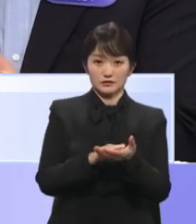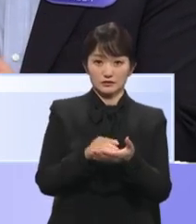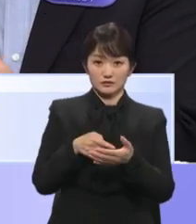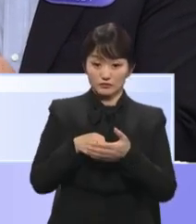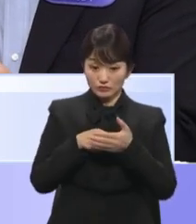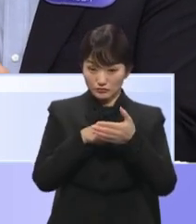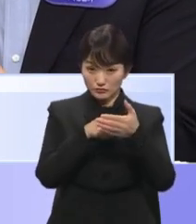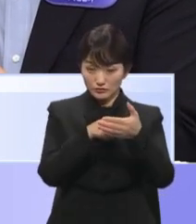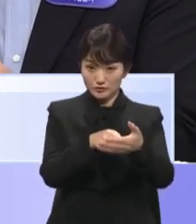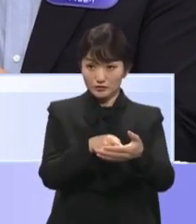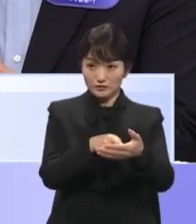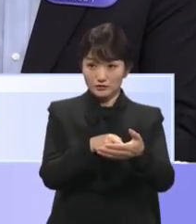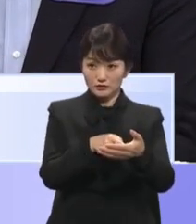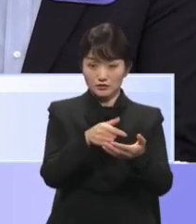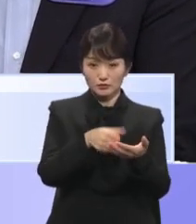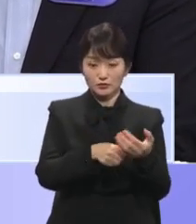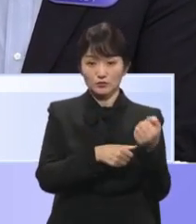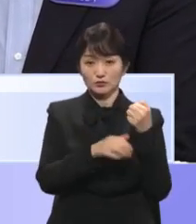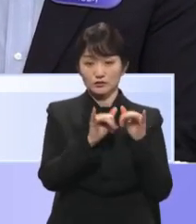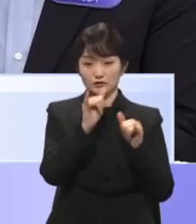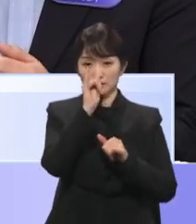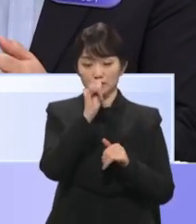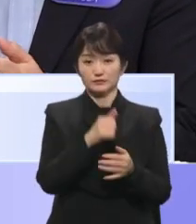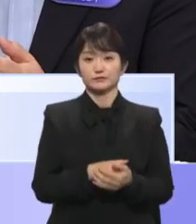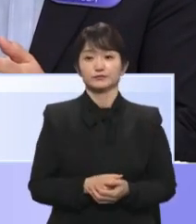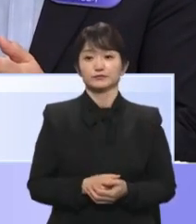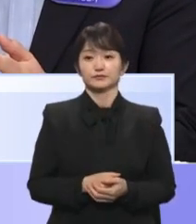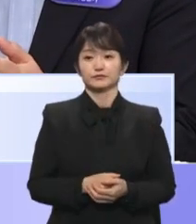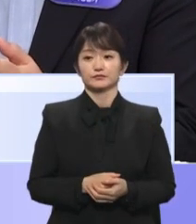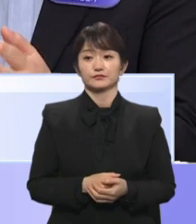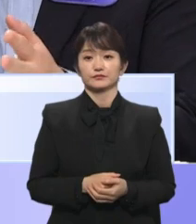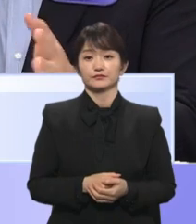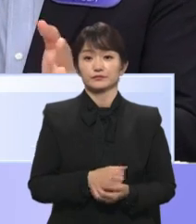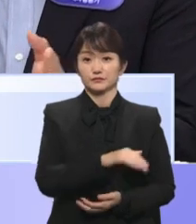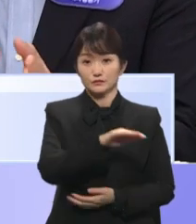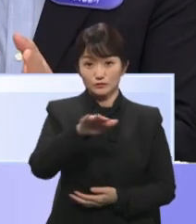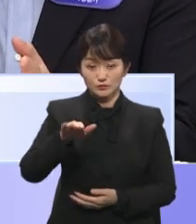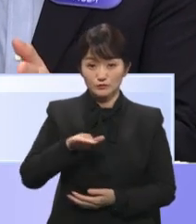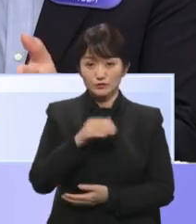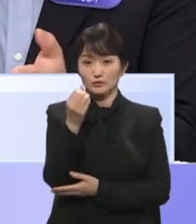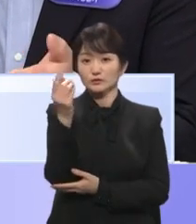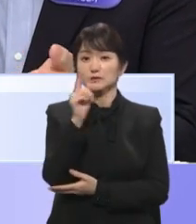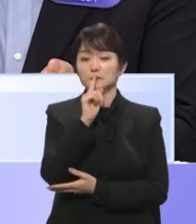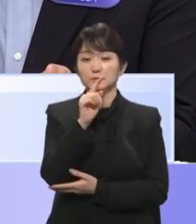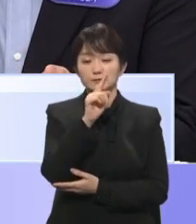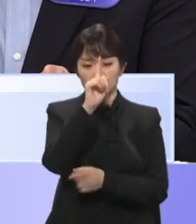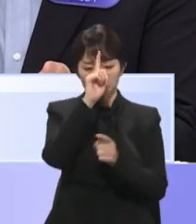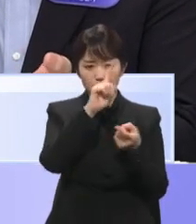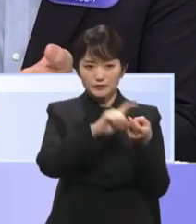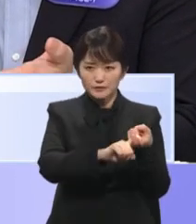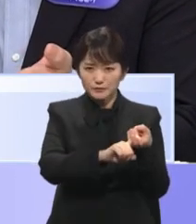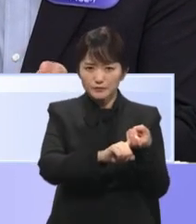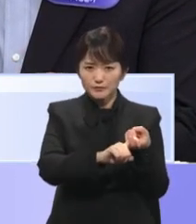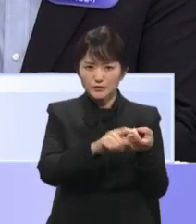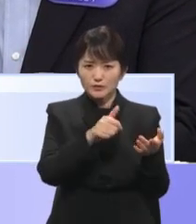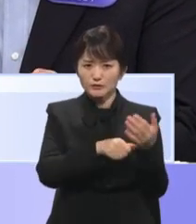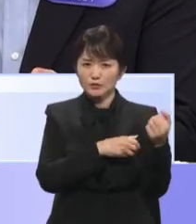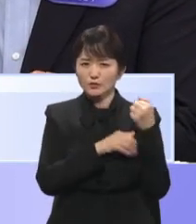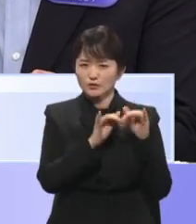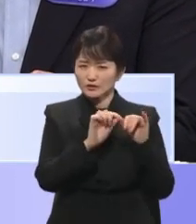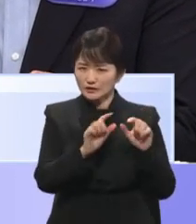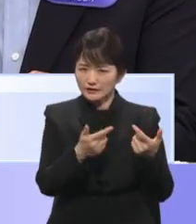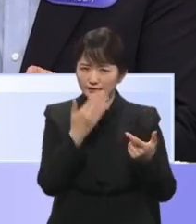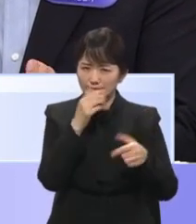유권자 구성이 있어요 분명히 그래서 아마도 뭔가 우리가 뭐 흔히 언론에서 친명 이다라고 부르는 그런 전형적인 색체 유권자가 아니면서도